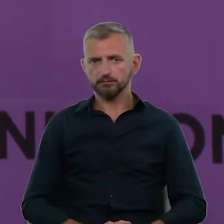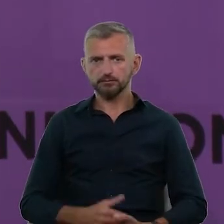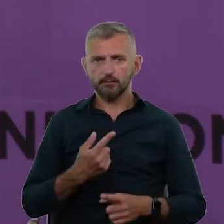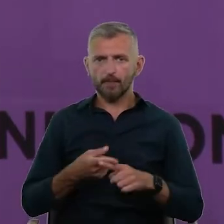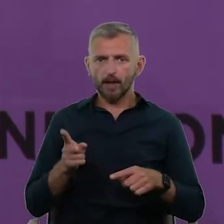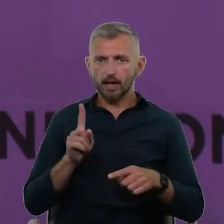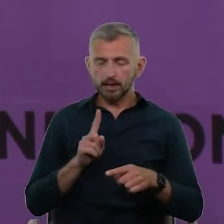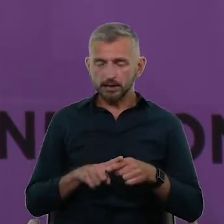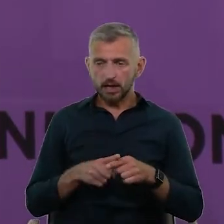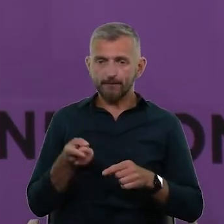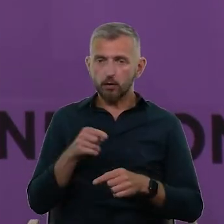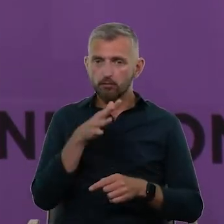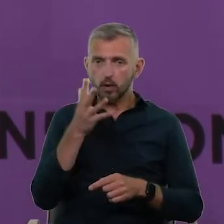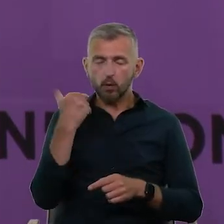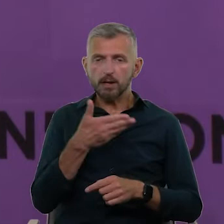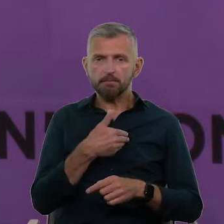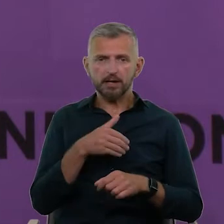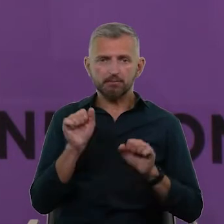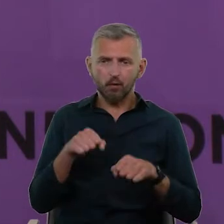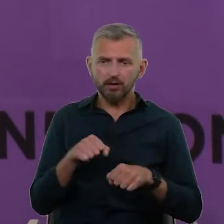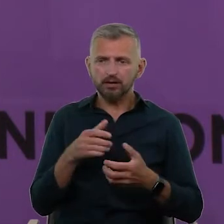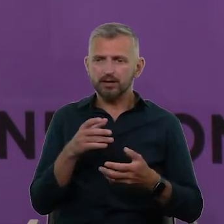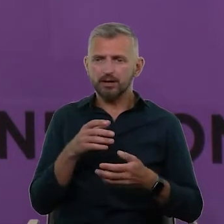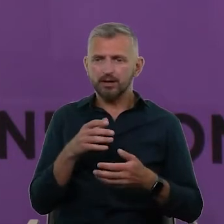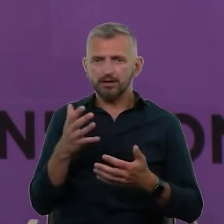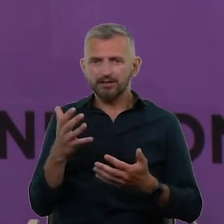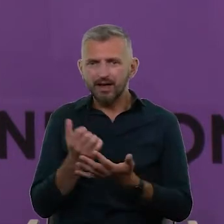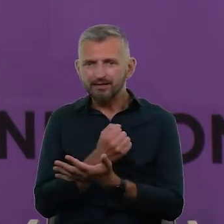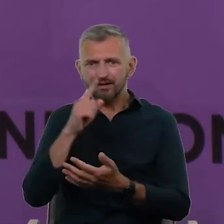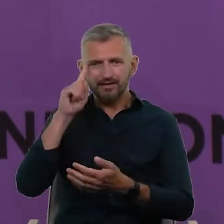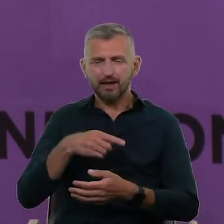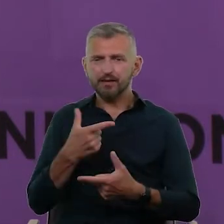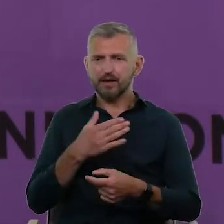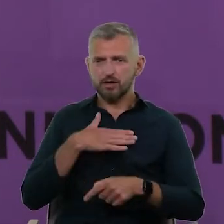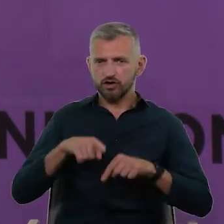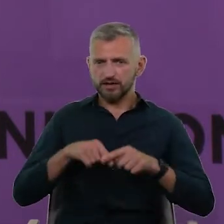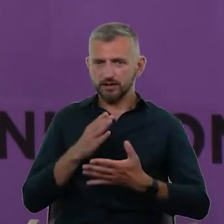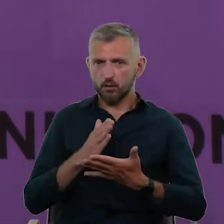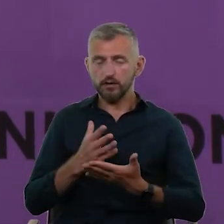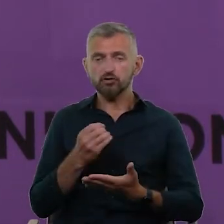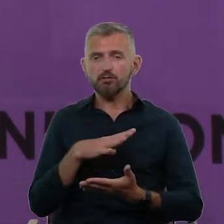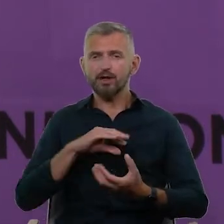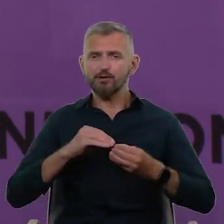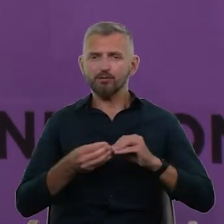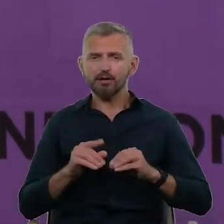Це в той момент, коли ми могли знайти і знали, де наші рідні знаходяться. І була ще велика проблема в тому, що є дуже велика